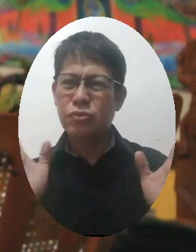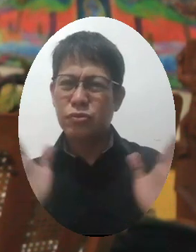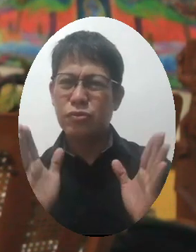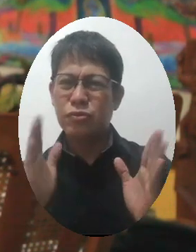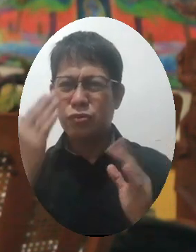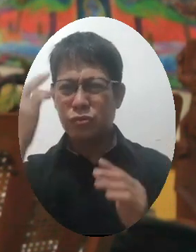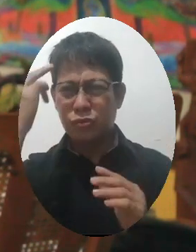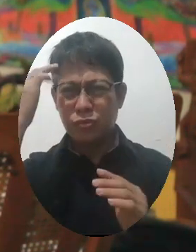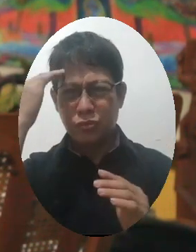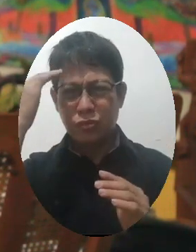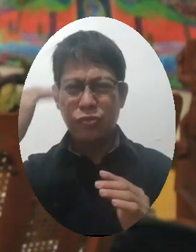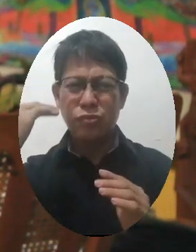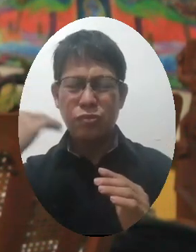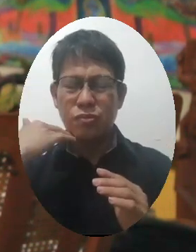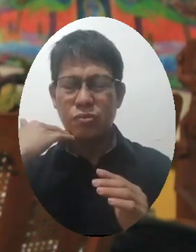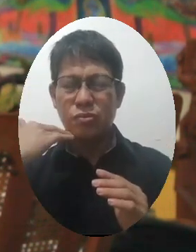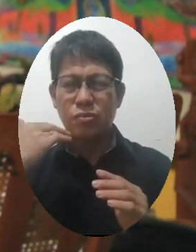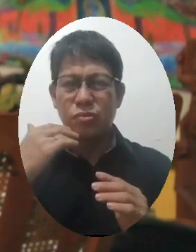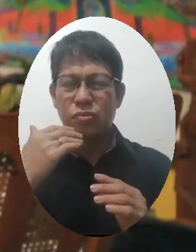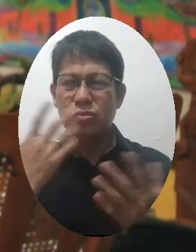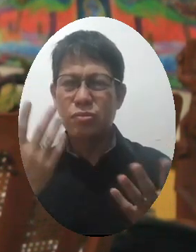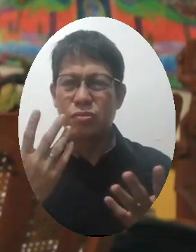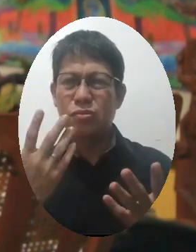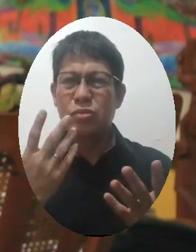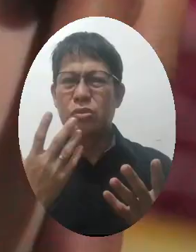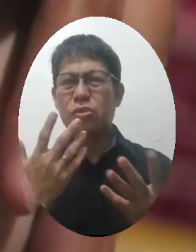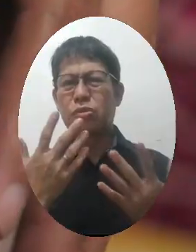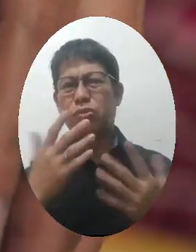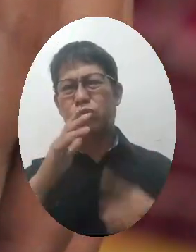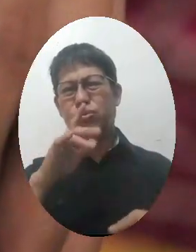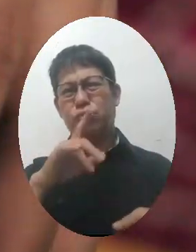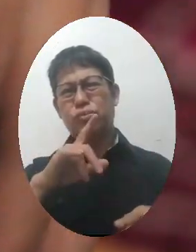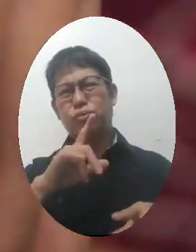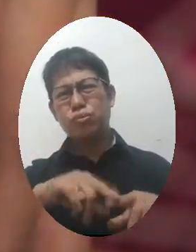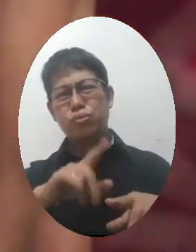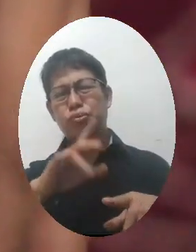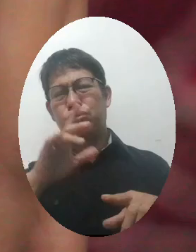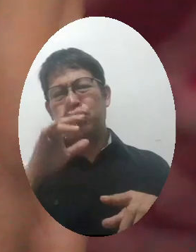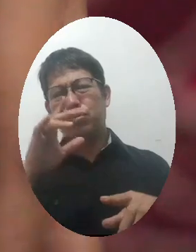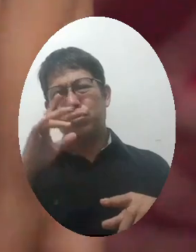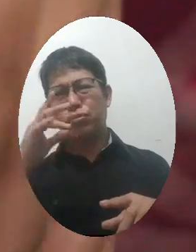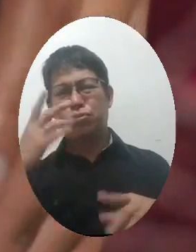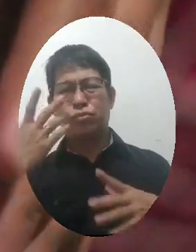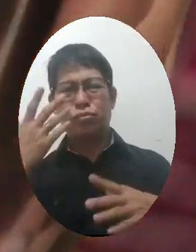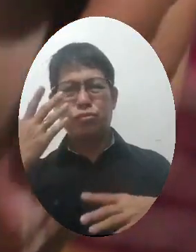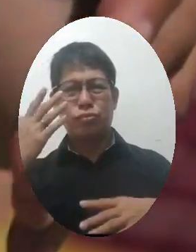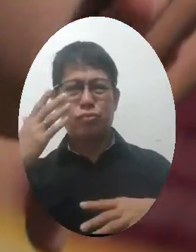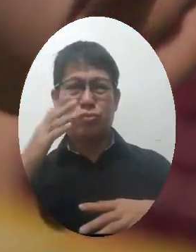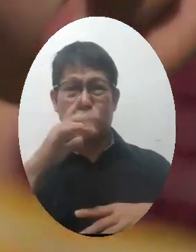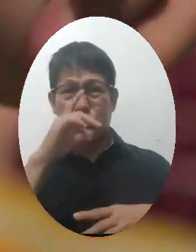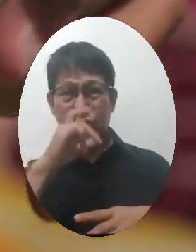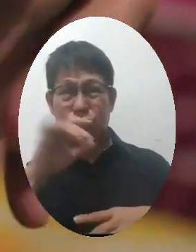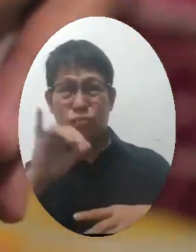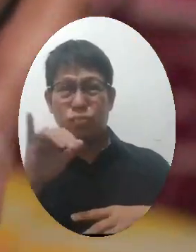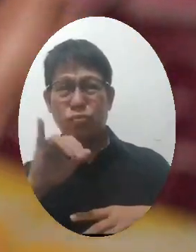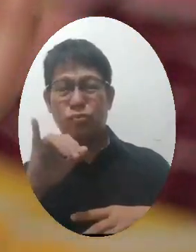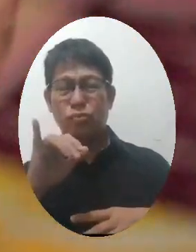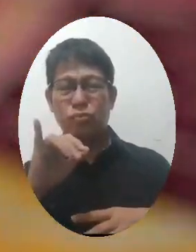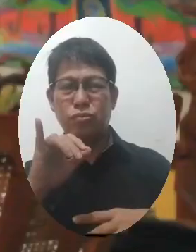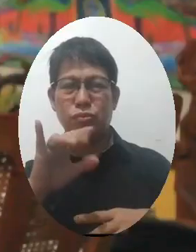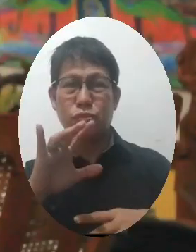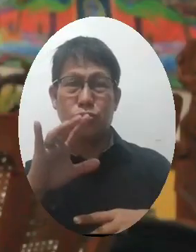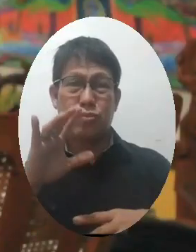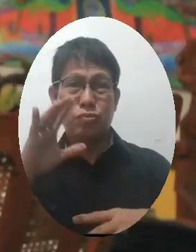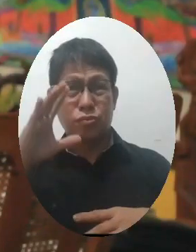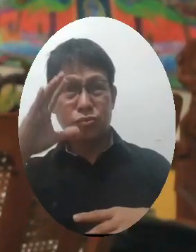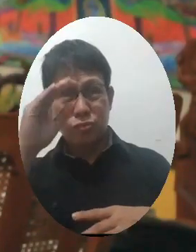kaysa karaniwan ang sukat ng ulo ng bata. Ito'y batay sa edad at kasarian ng sanggol. Ang